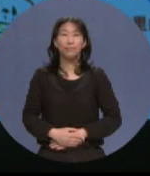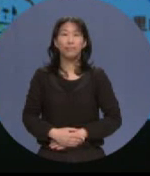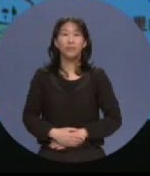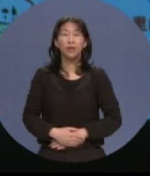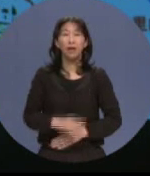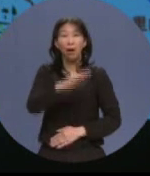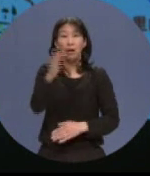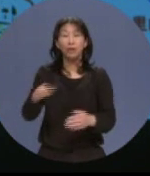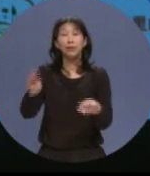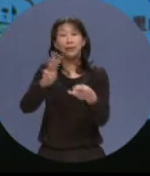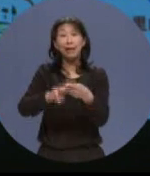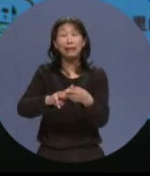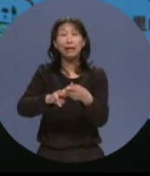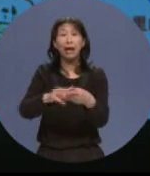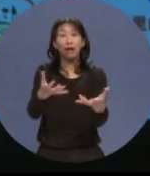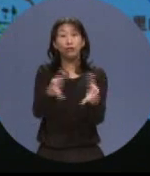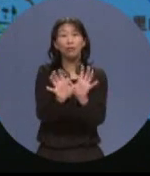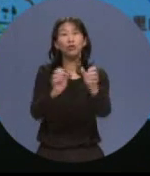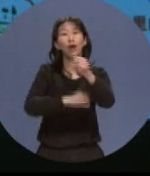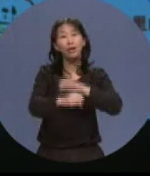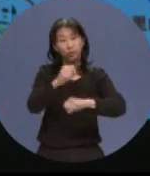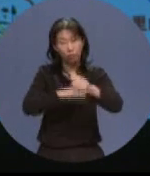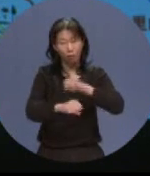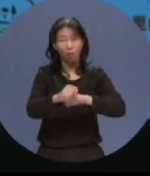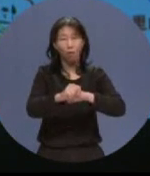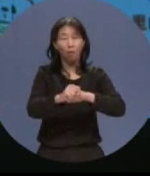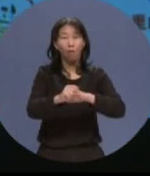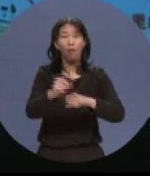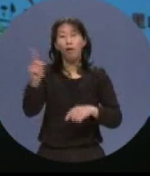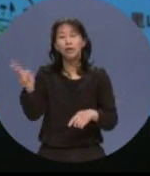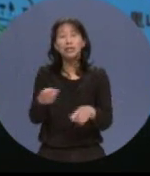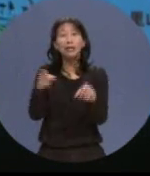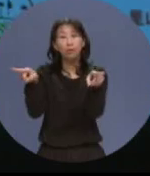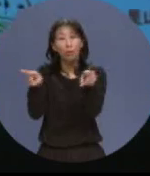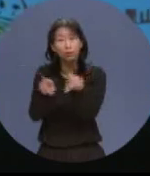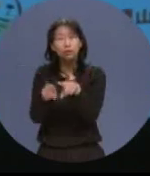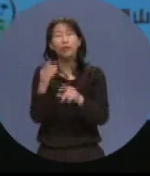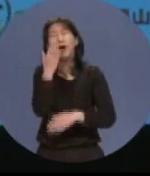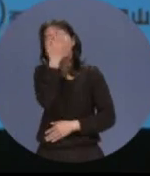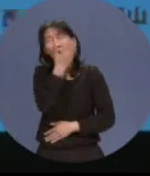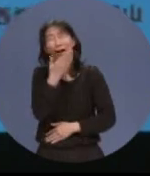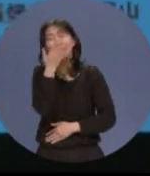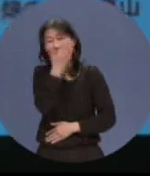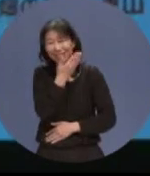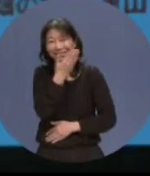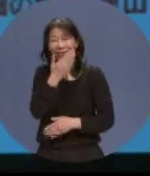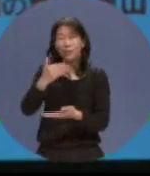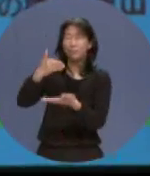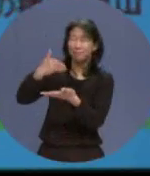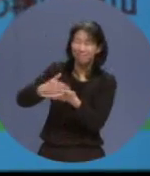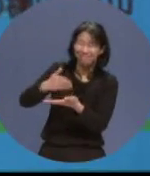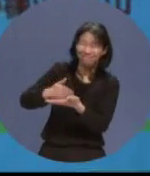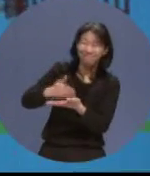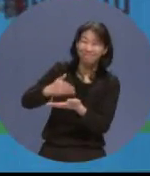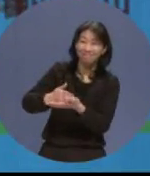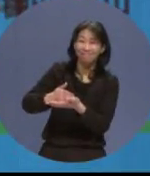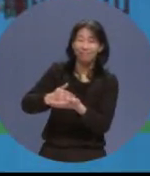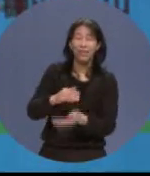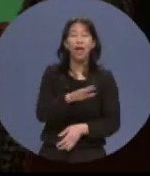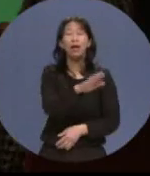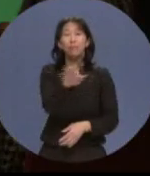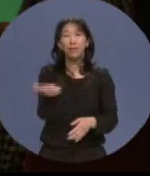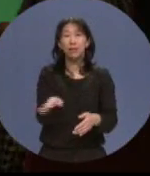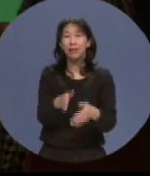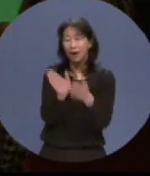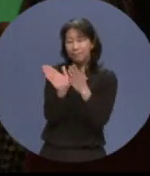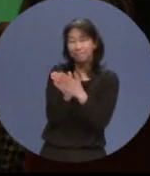生駒棚田クラブでの活動、そして自然との共生の大切さが語られると、その熱い思